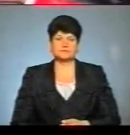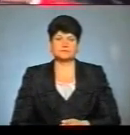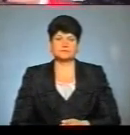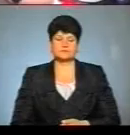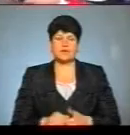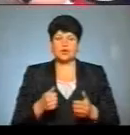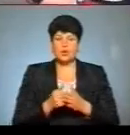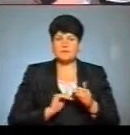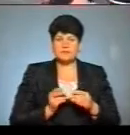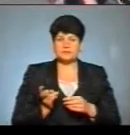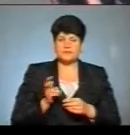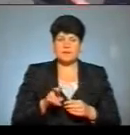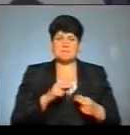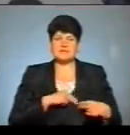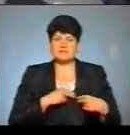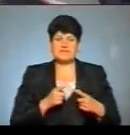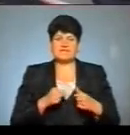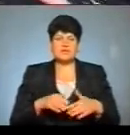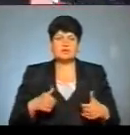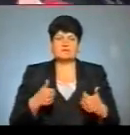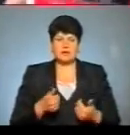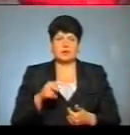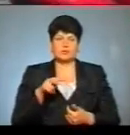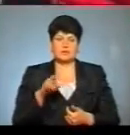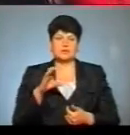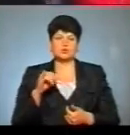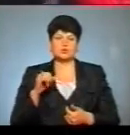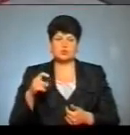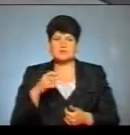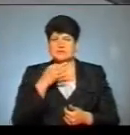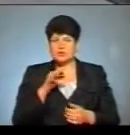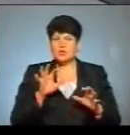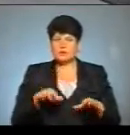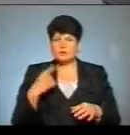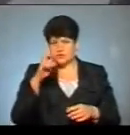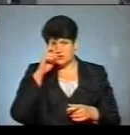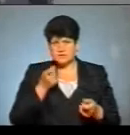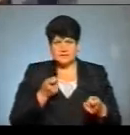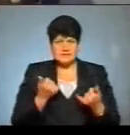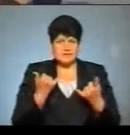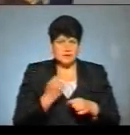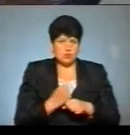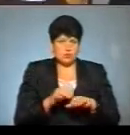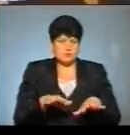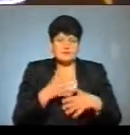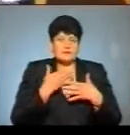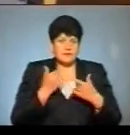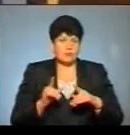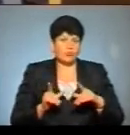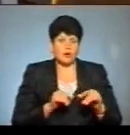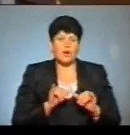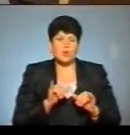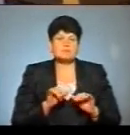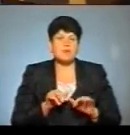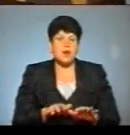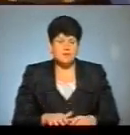До підприємців вийшла працівниця відділу звернень Людмила Сух. Повідомила, що голови облдержадміністрації зараз на робочому місці немає. Він поїхав у